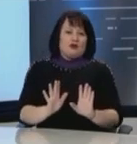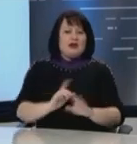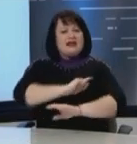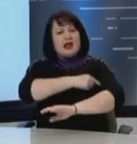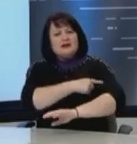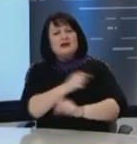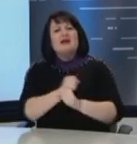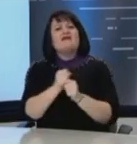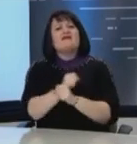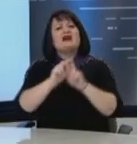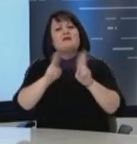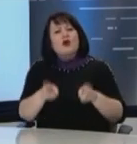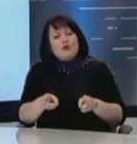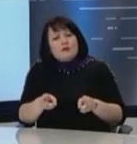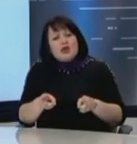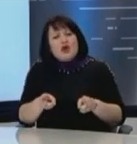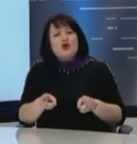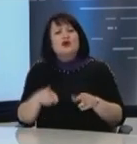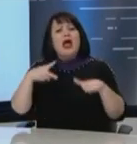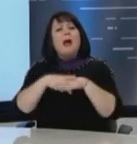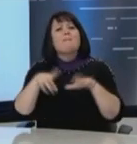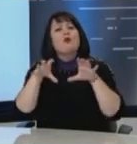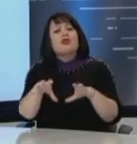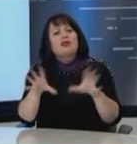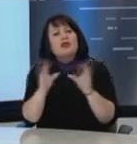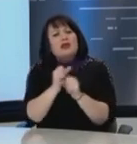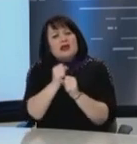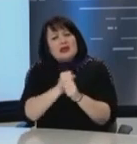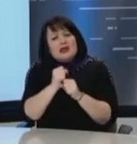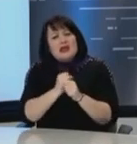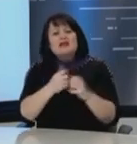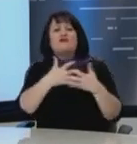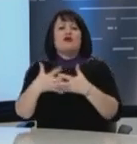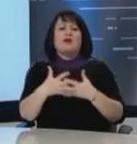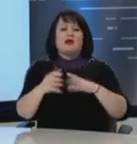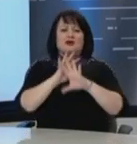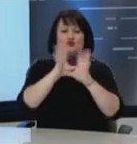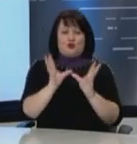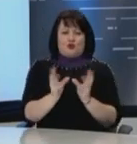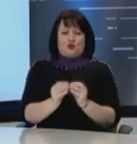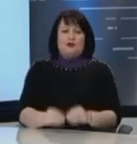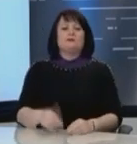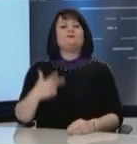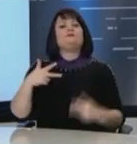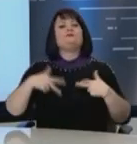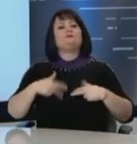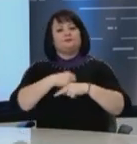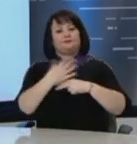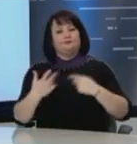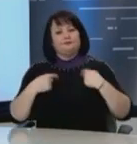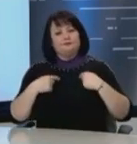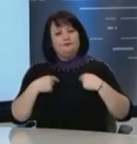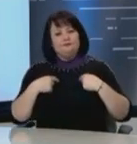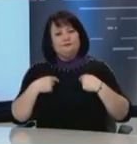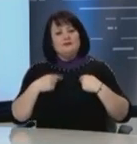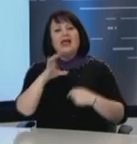γιατρών, φαρμακοποιών, αποθηκών, βιομηχανιών. Η κυβέρνηση του ΠΑΣΟΚ εξάλλου ήταν αυτή που